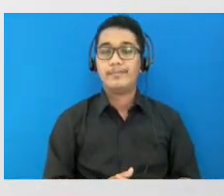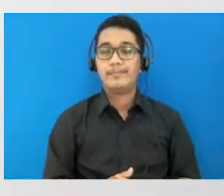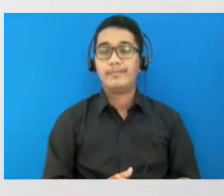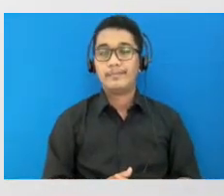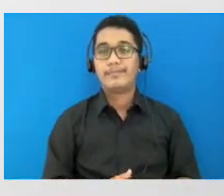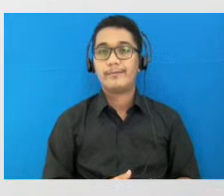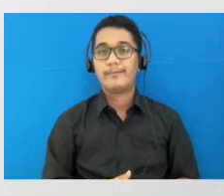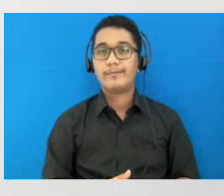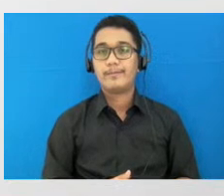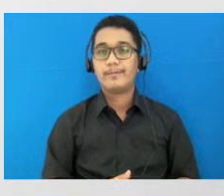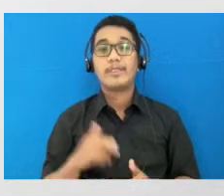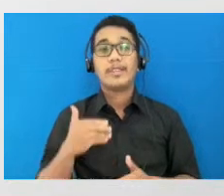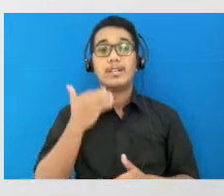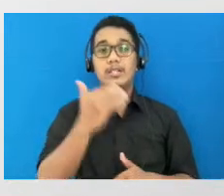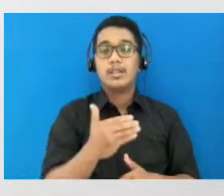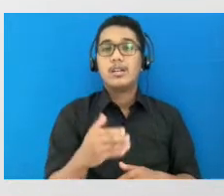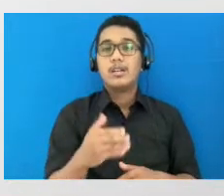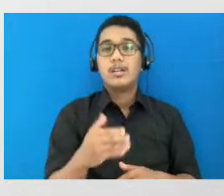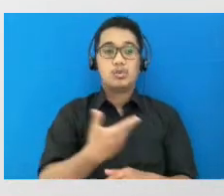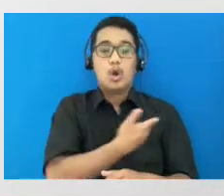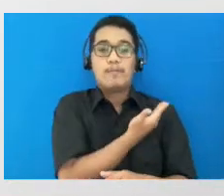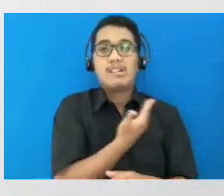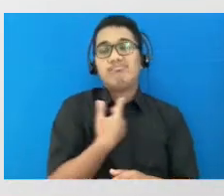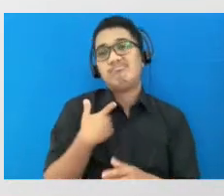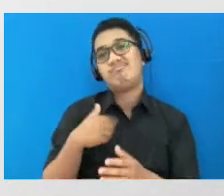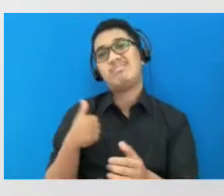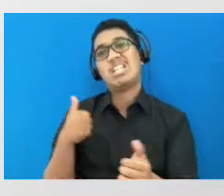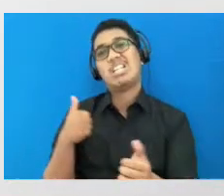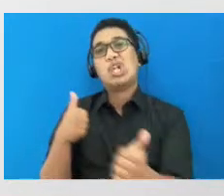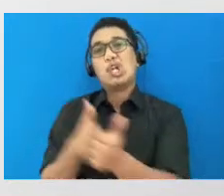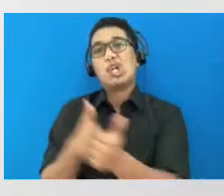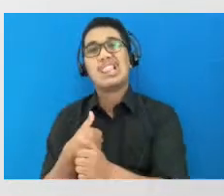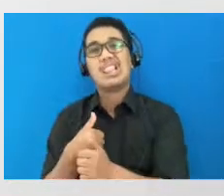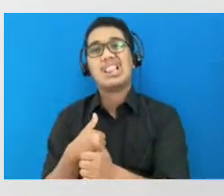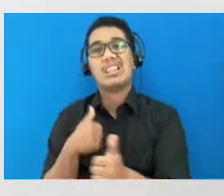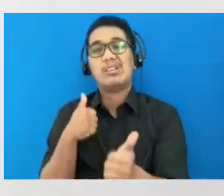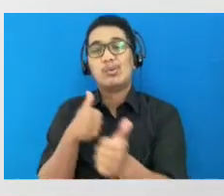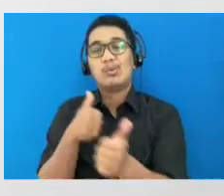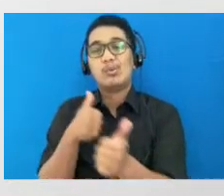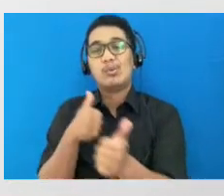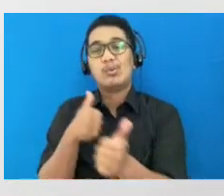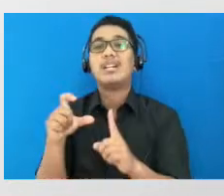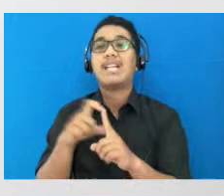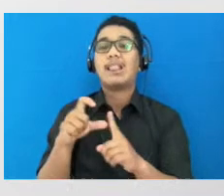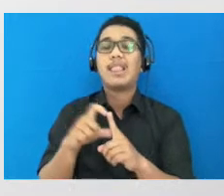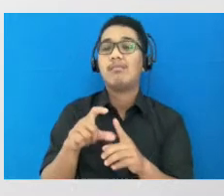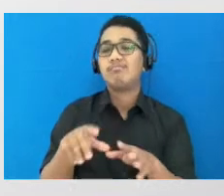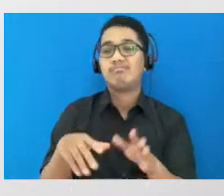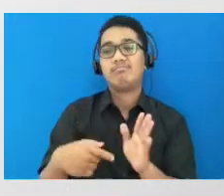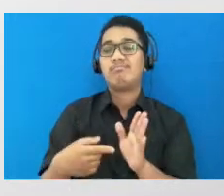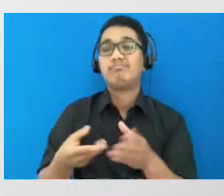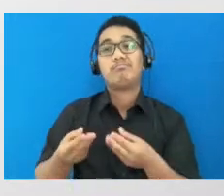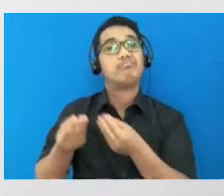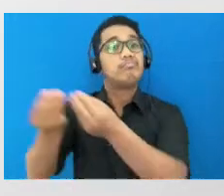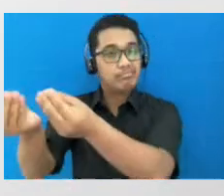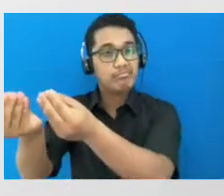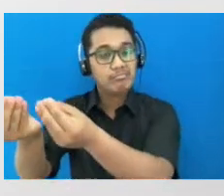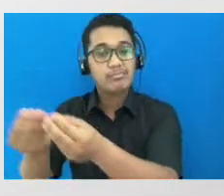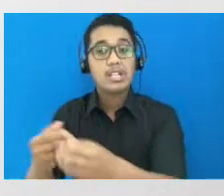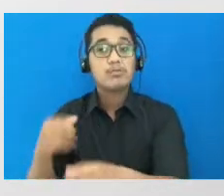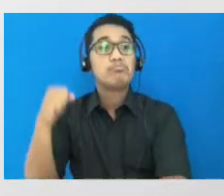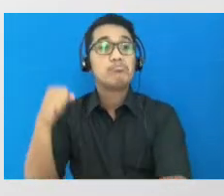lain, sehingga korban tertipu dan memberikan data-data yang diminta oleh pelaku, dan pelaku